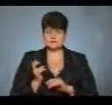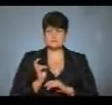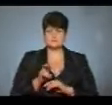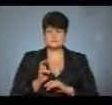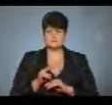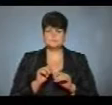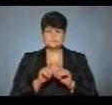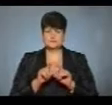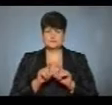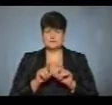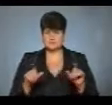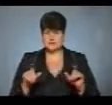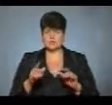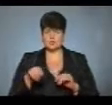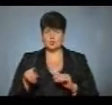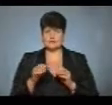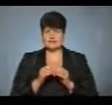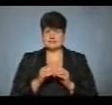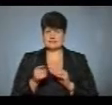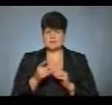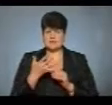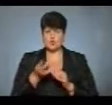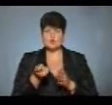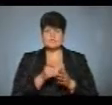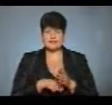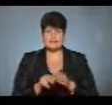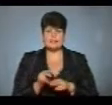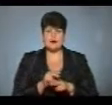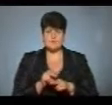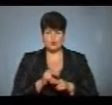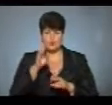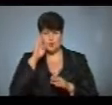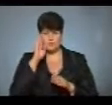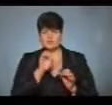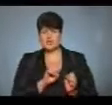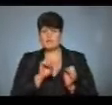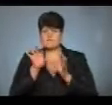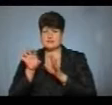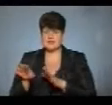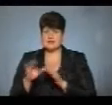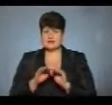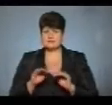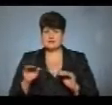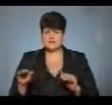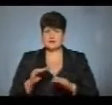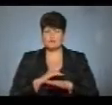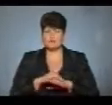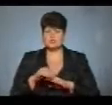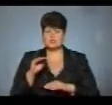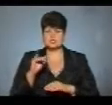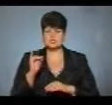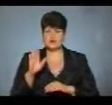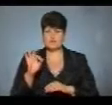дошкільний заклад номер 10 в Тернополі, однак його закрили на ремонт. Хлопчика віддали до дитсадка, що на вулиці Живова,